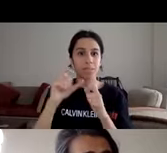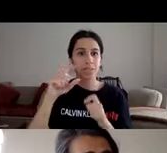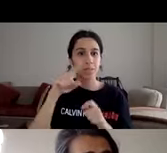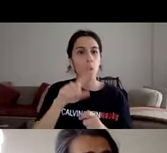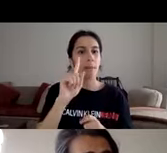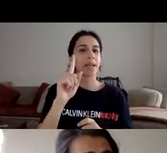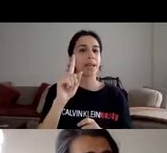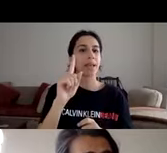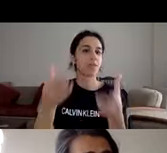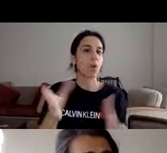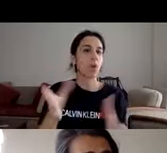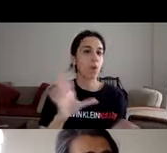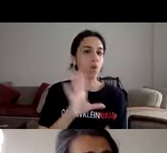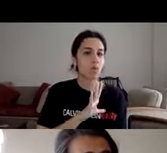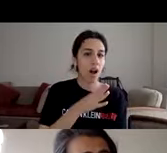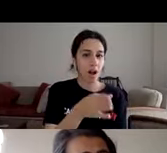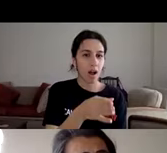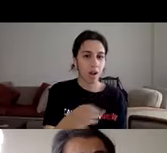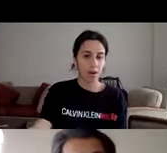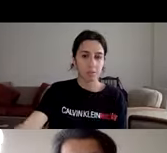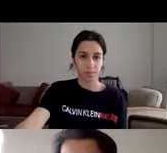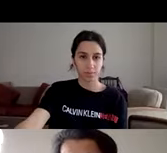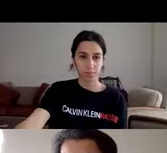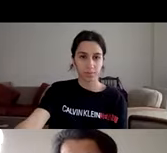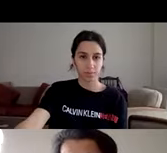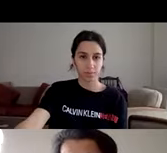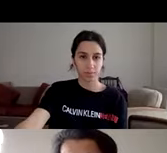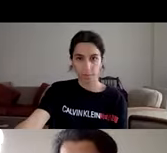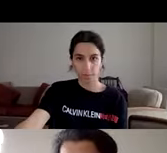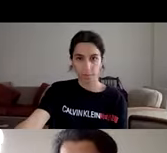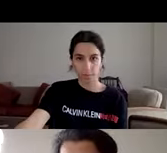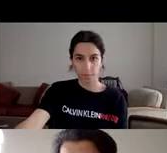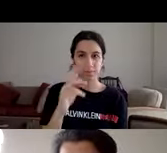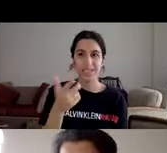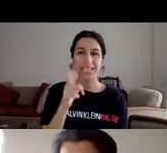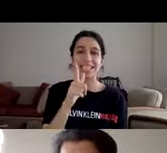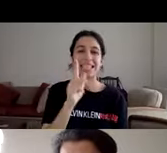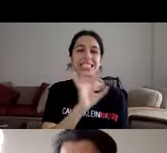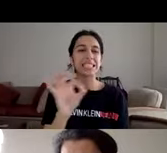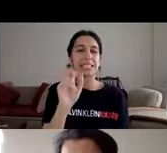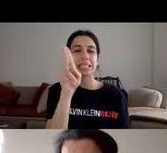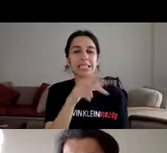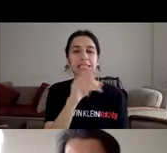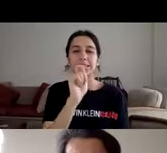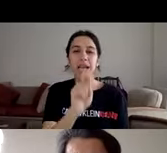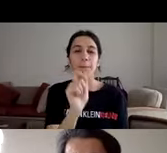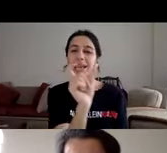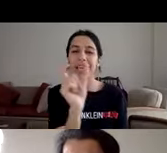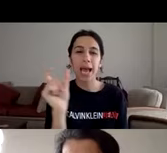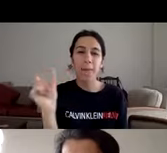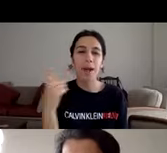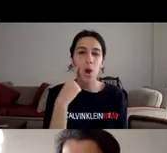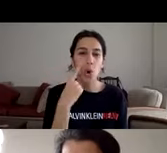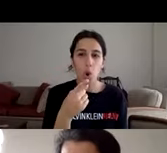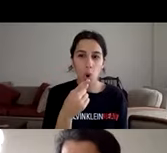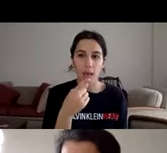varsa sayfada bu sizin anahtar kelimeleriniz, yani sizi almayı istediğiniz anahtar kelimeler içeriyor